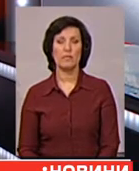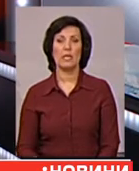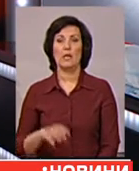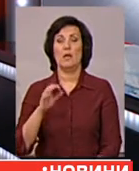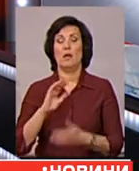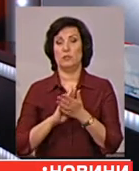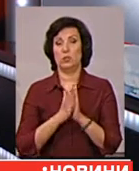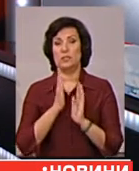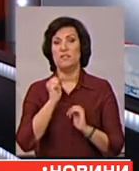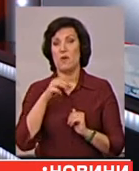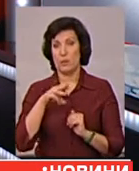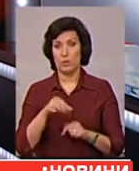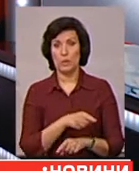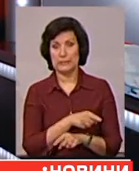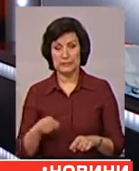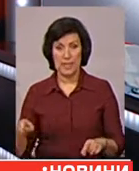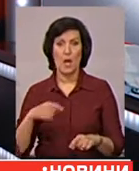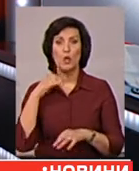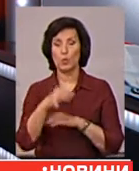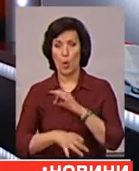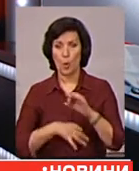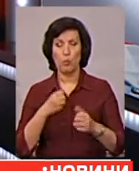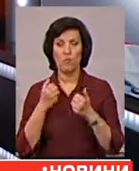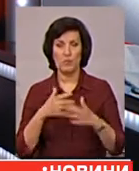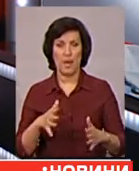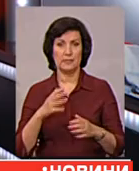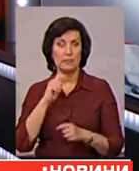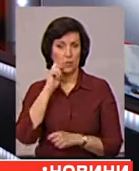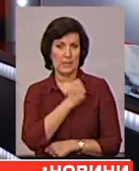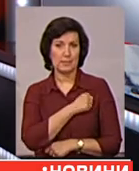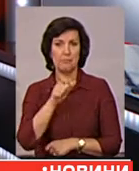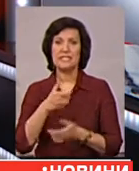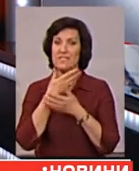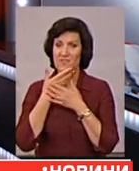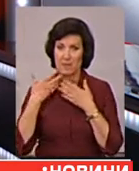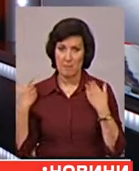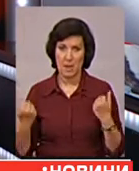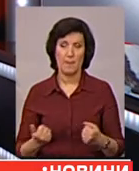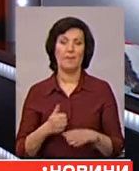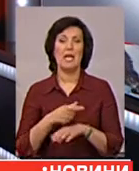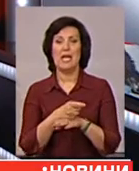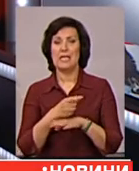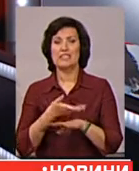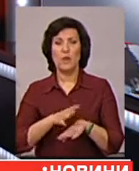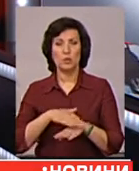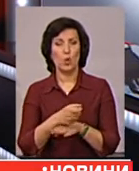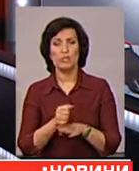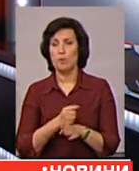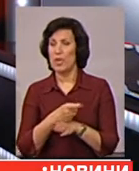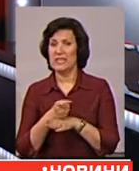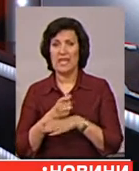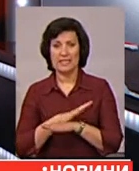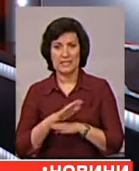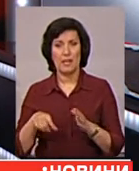Про ситуацію в зоні АТО за минулу добу втрат серед українських бійців немає, повідомили в штабі. З важкої зброї бойовики не стріляли. На Донецькому